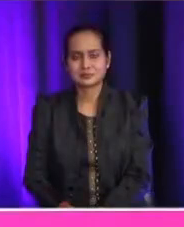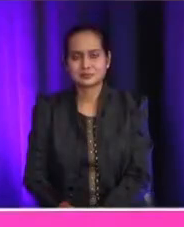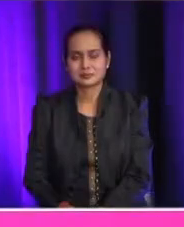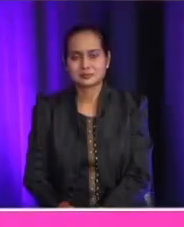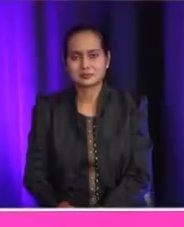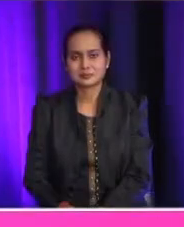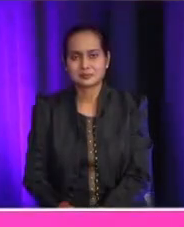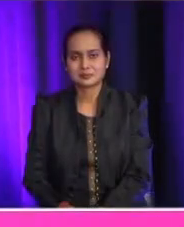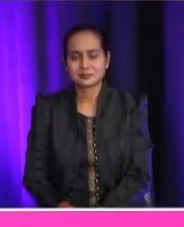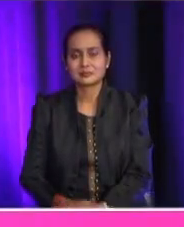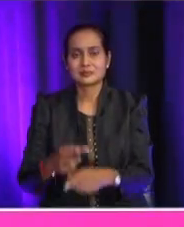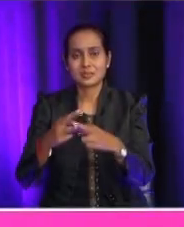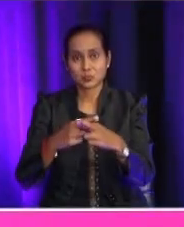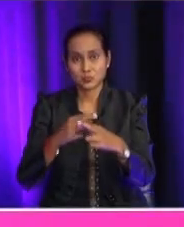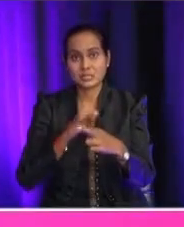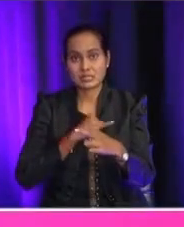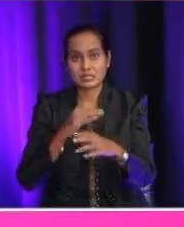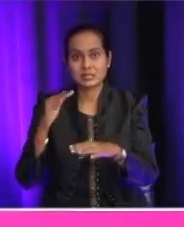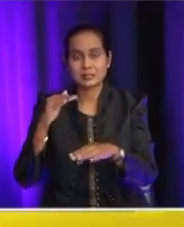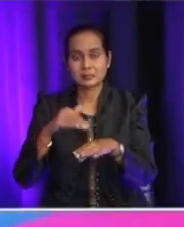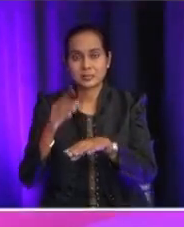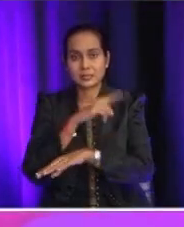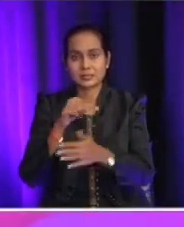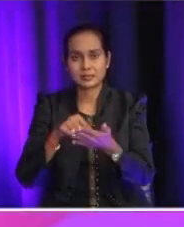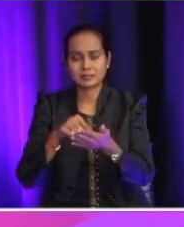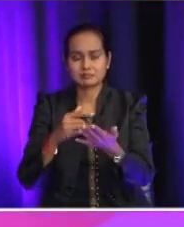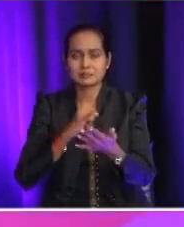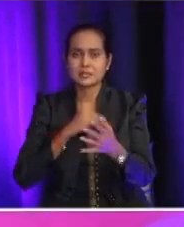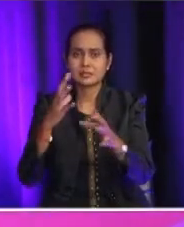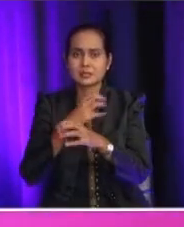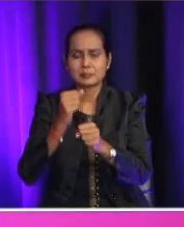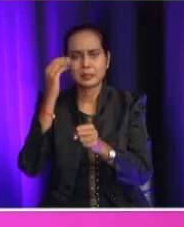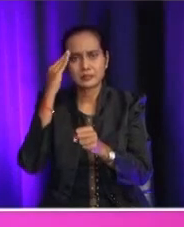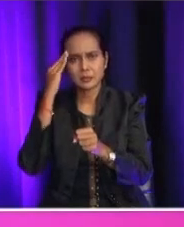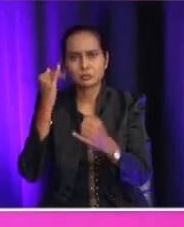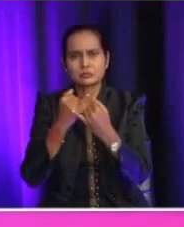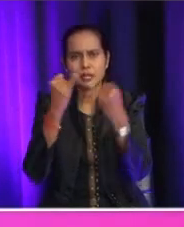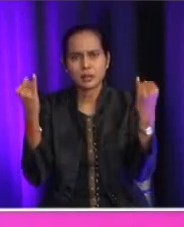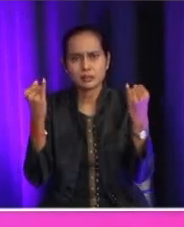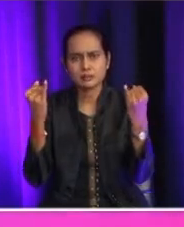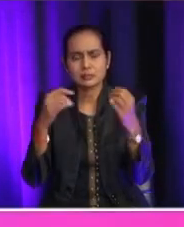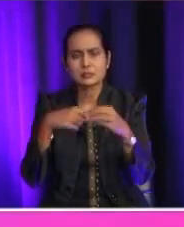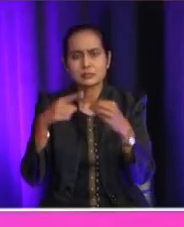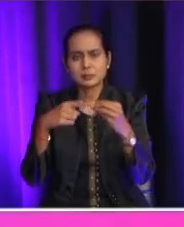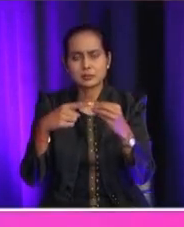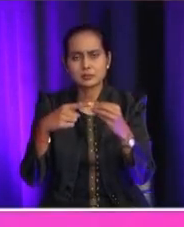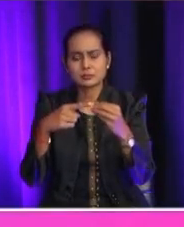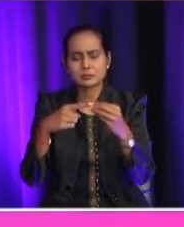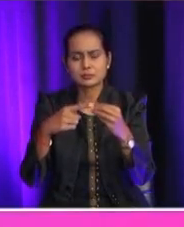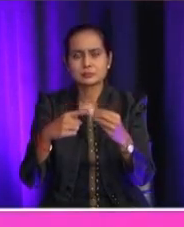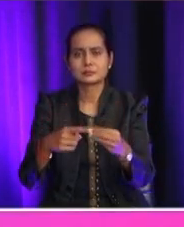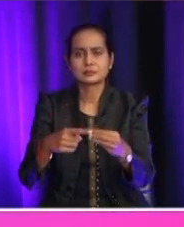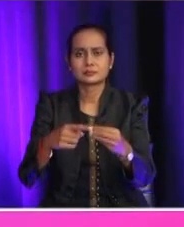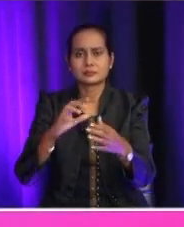Baik, cikgu, rumusan saya untuk hari ini ialah saya dapat mengetahui dengan lebih jelas berkaitan dekat membaca kebangsaan